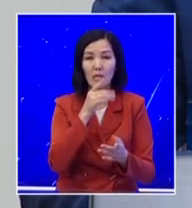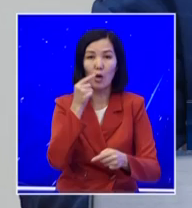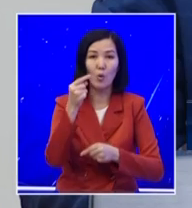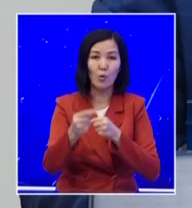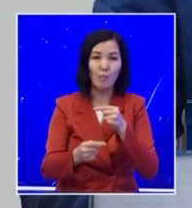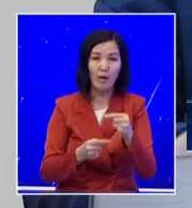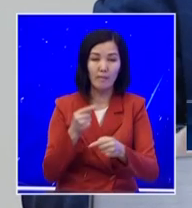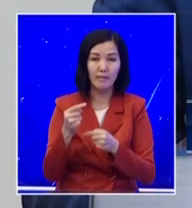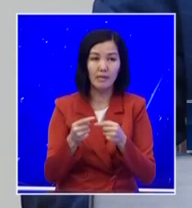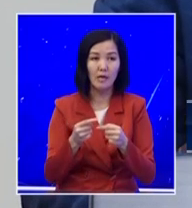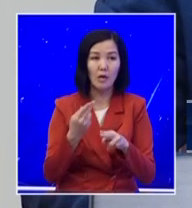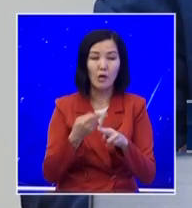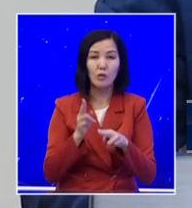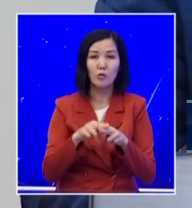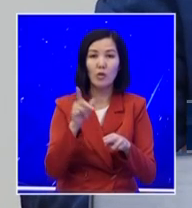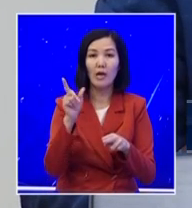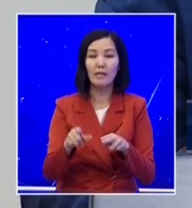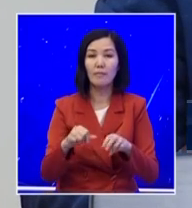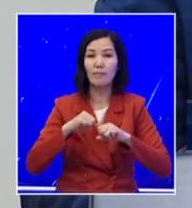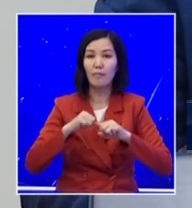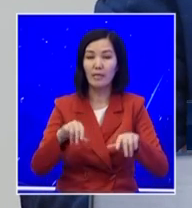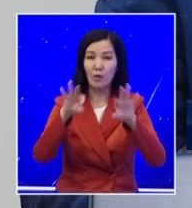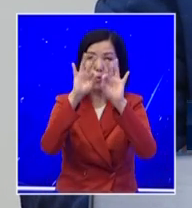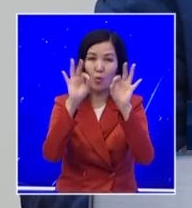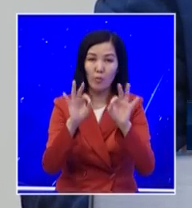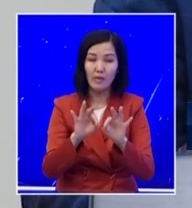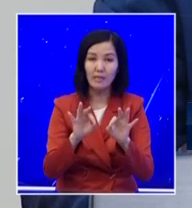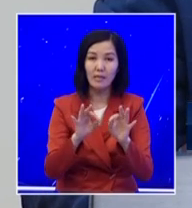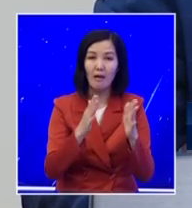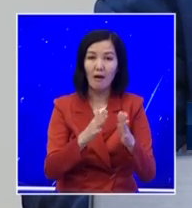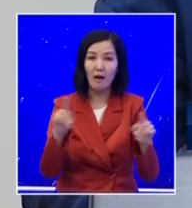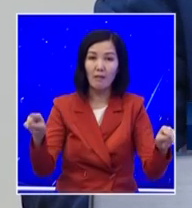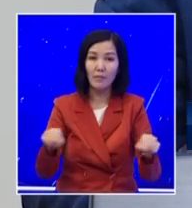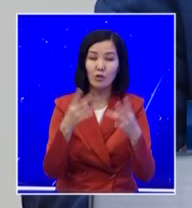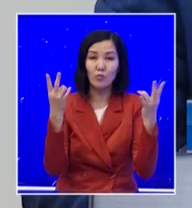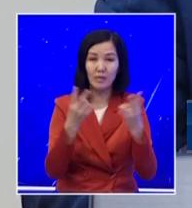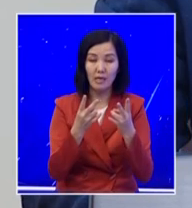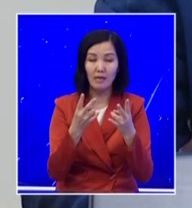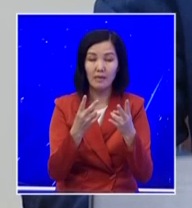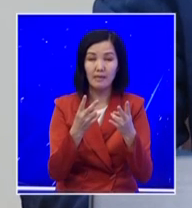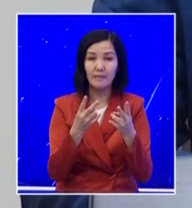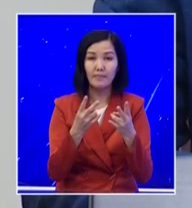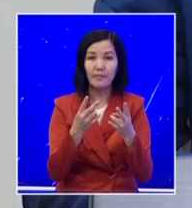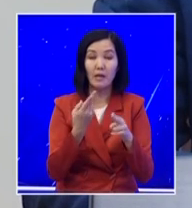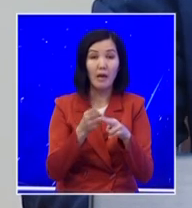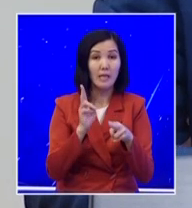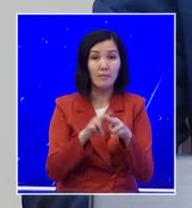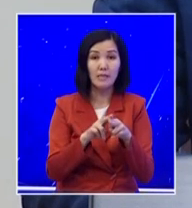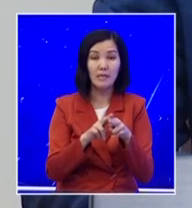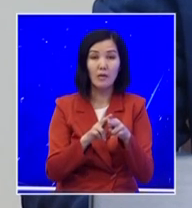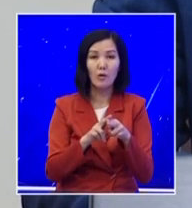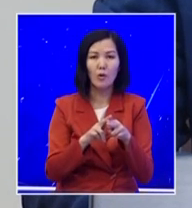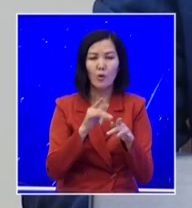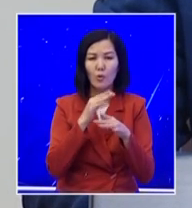ұрпағымызға сол адамдардың батыр келбетін қалыптастыру керек. Күрескер келбетін қалыптастыру керек. Әйтпесе, осынша